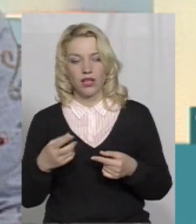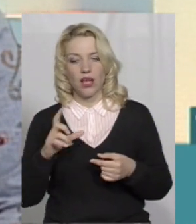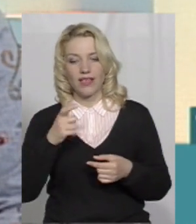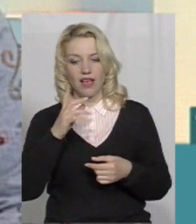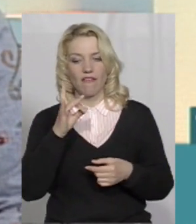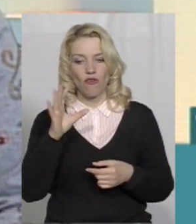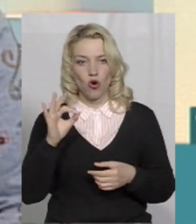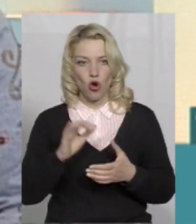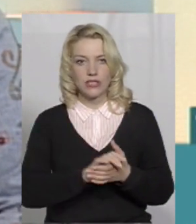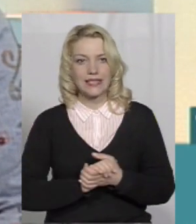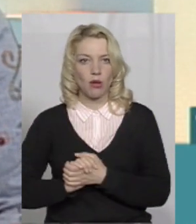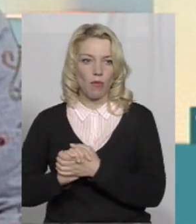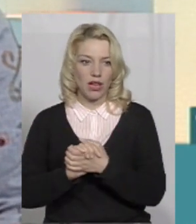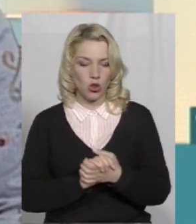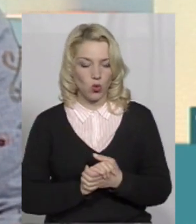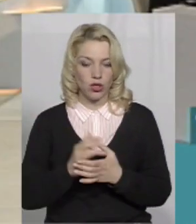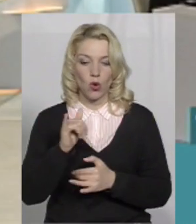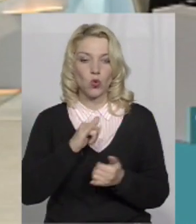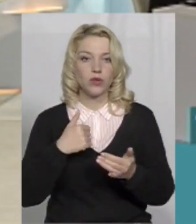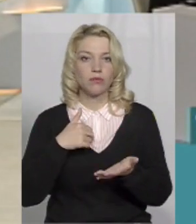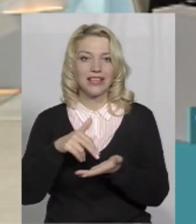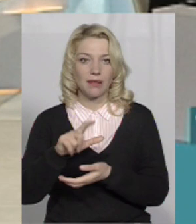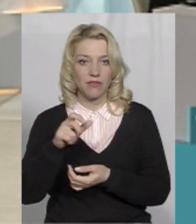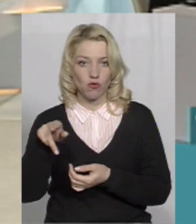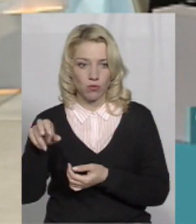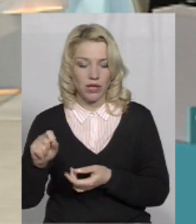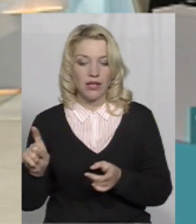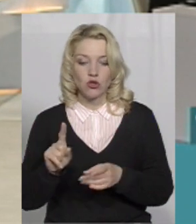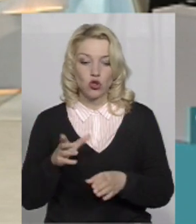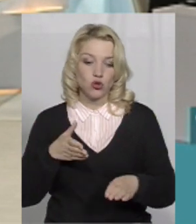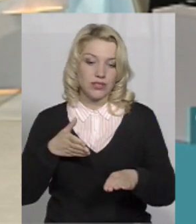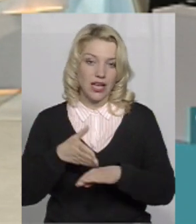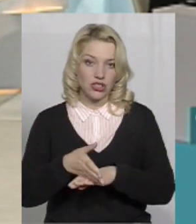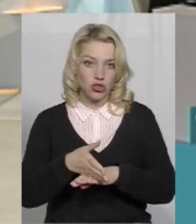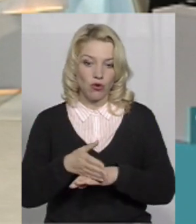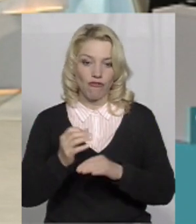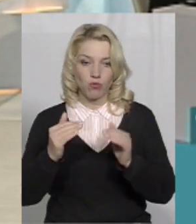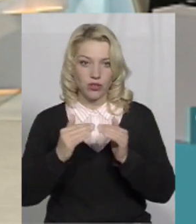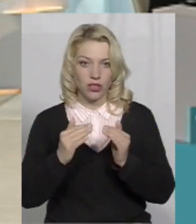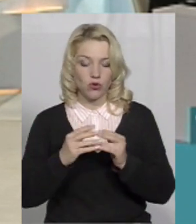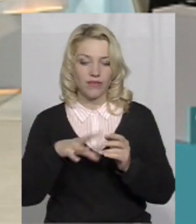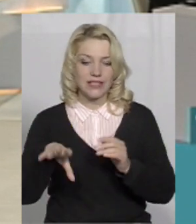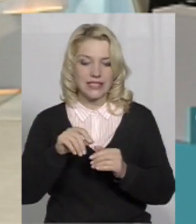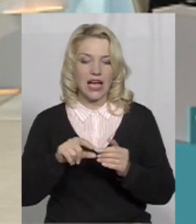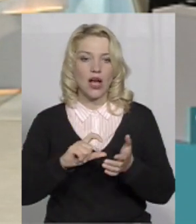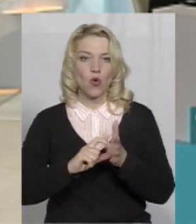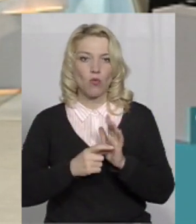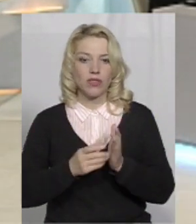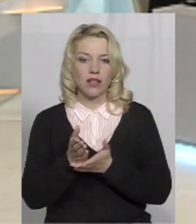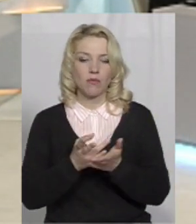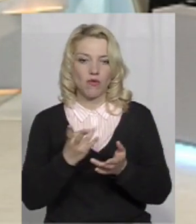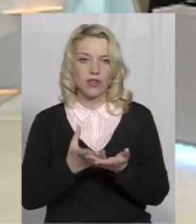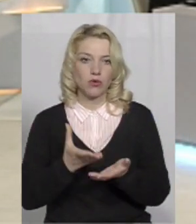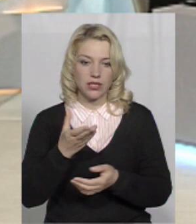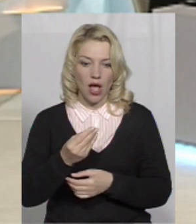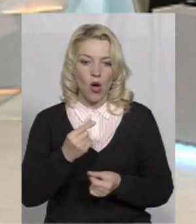євроспільноті, євроспільноти, куди ми йдемо, що все, що зайшло в будинок, вся комунальна послуга має бути сплачена. Вузлами комерційного